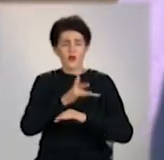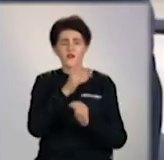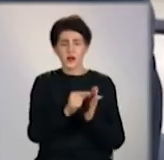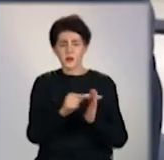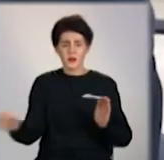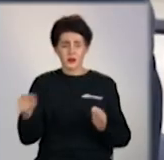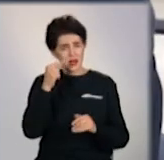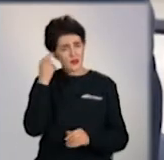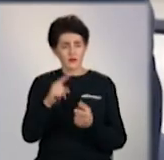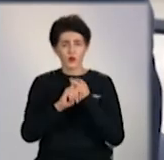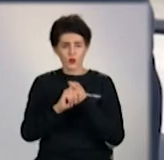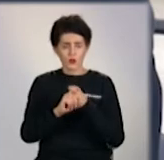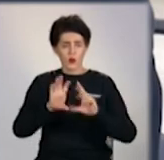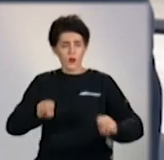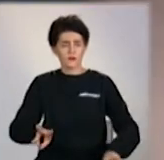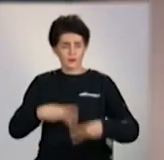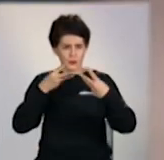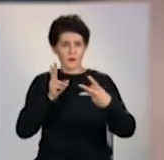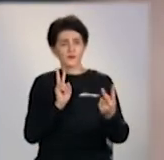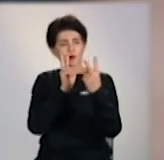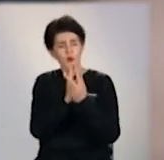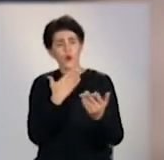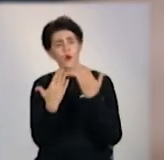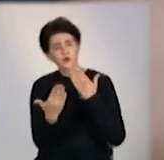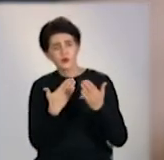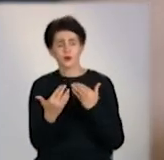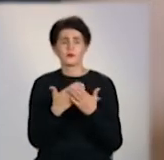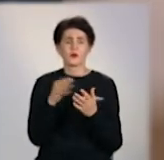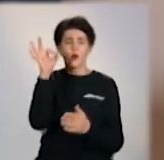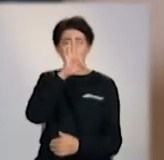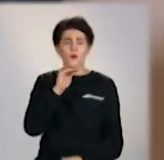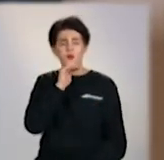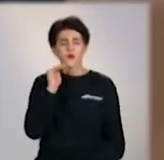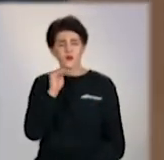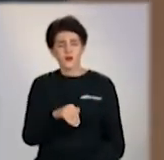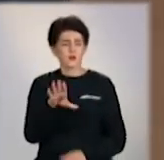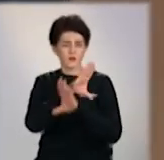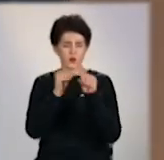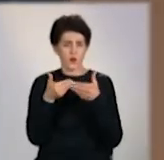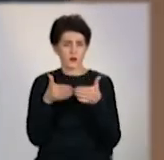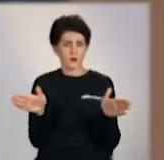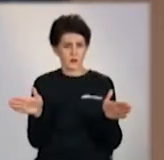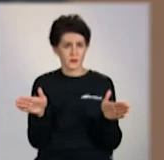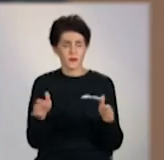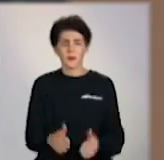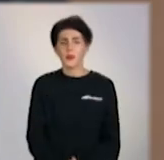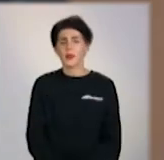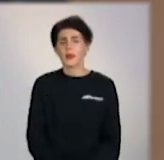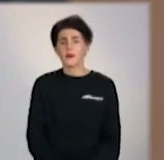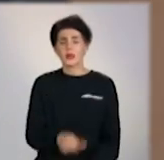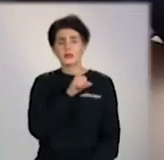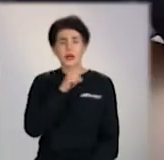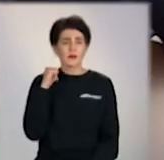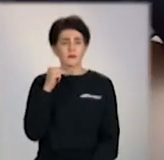епідемії коронавірусу. Онлайн-зустрічі – це спілкування, де доступ до провідних фахівців абсолютно відкритий. Найкращі